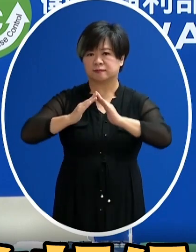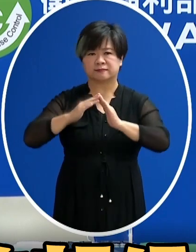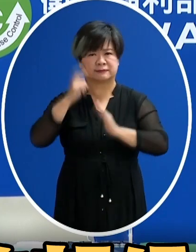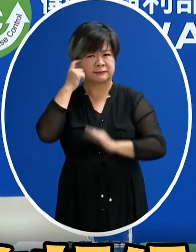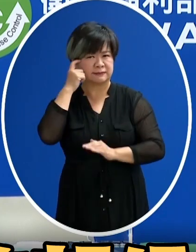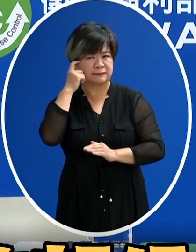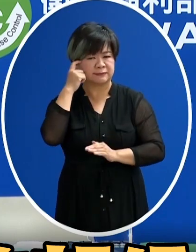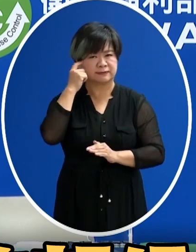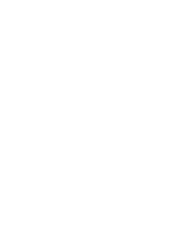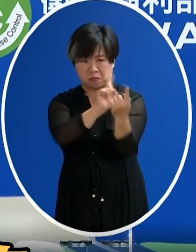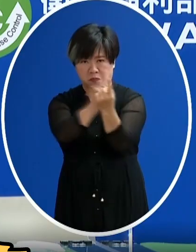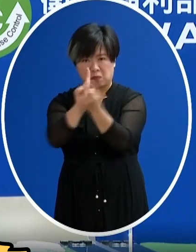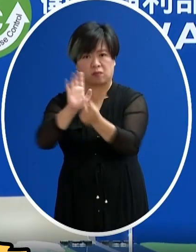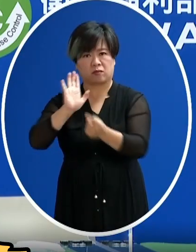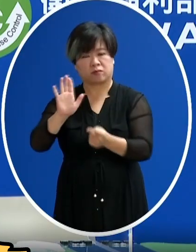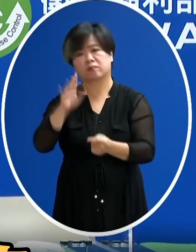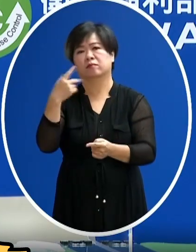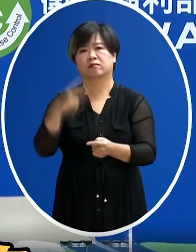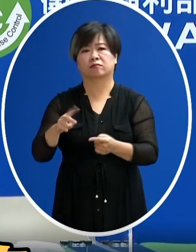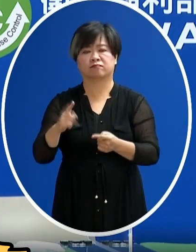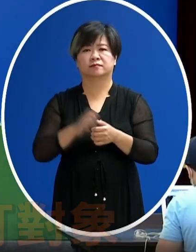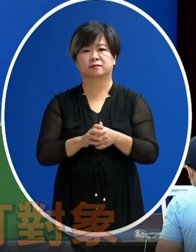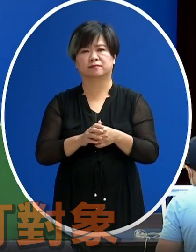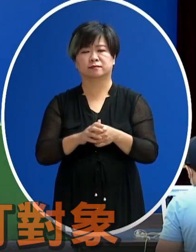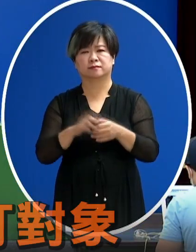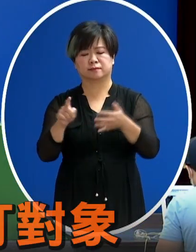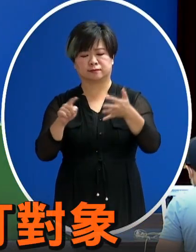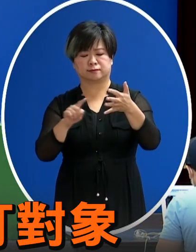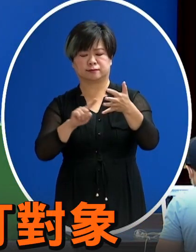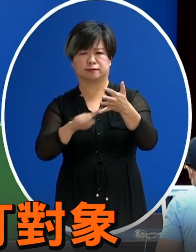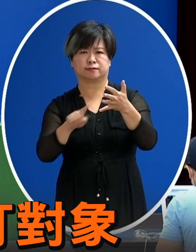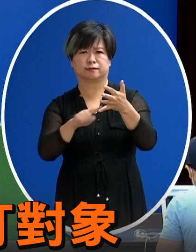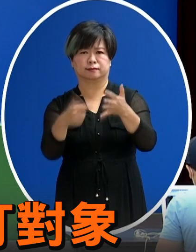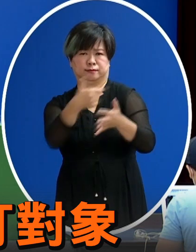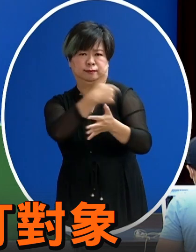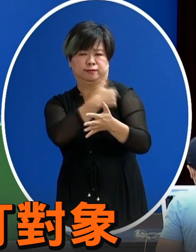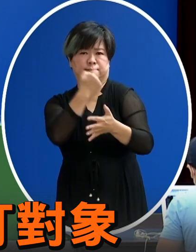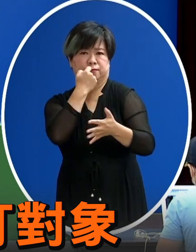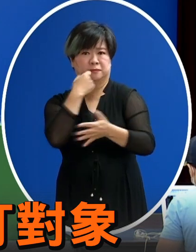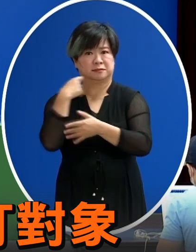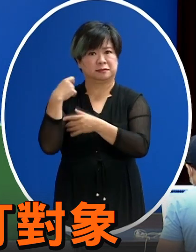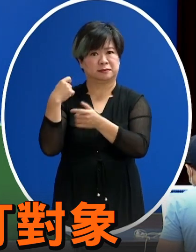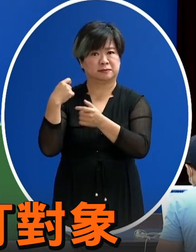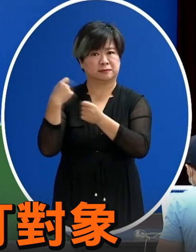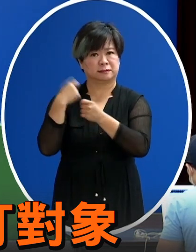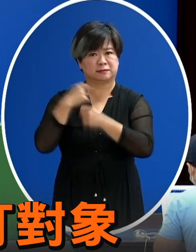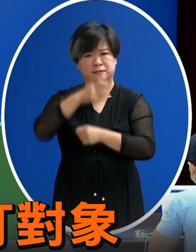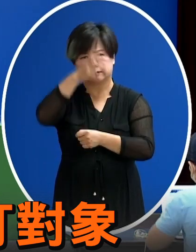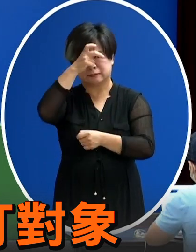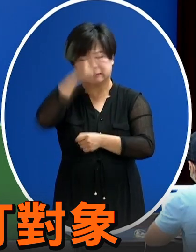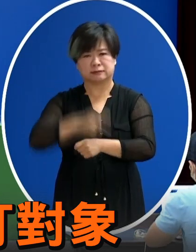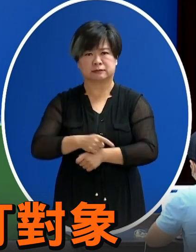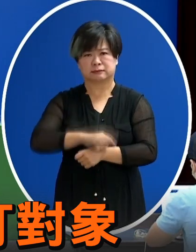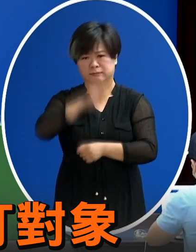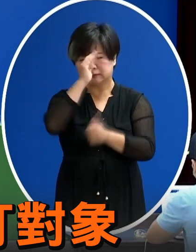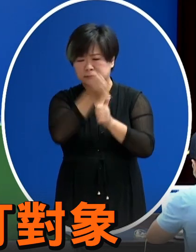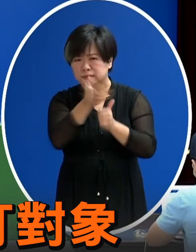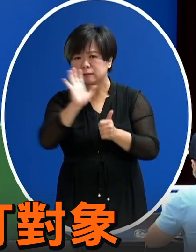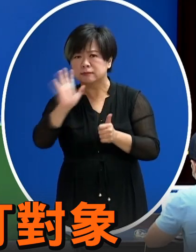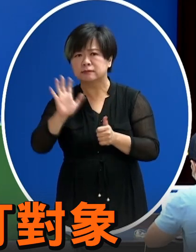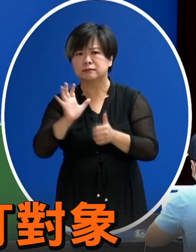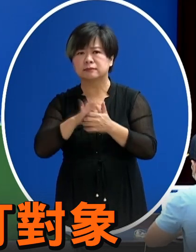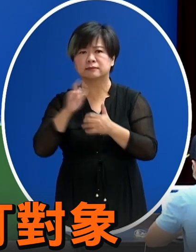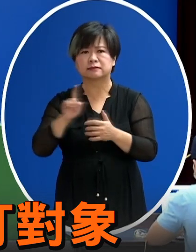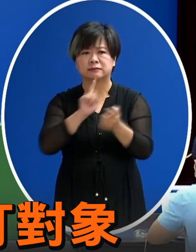应疫情的部分再做一些调整。 那因为最近有一些原警染疫，但是他们又是在第一线会去处理确诊